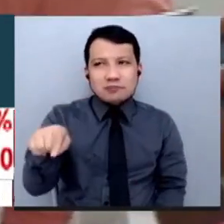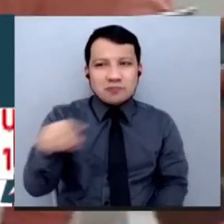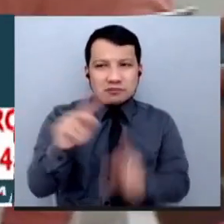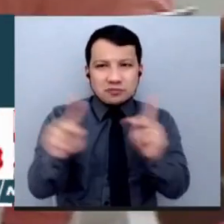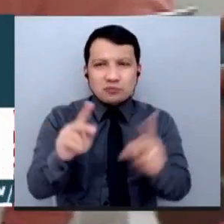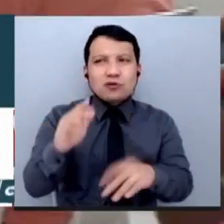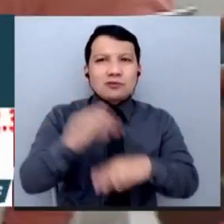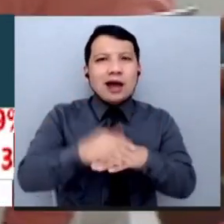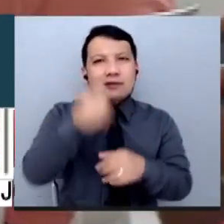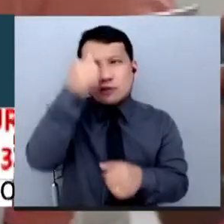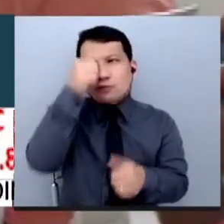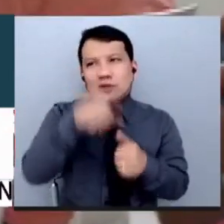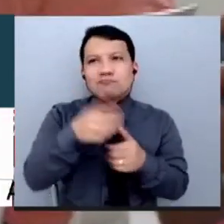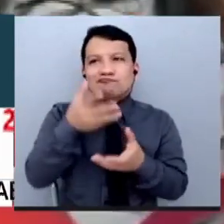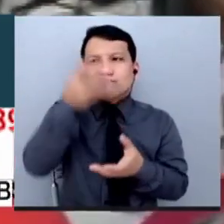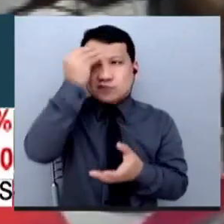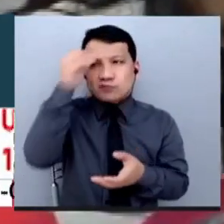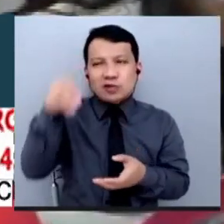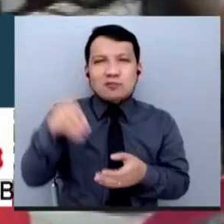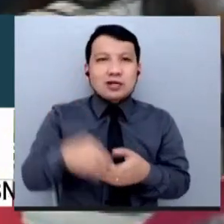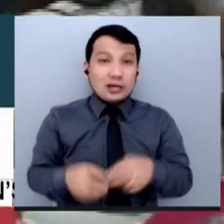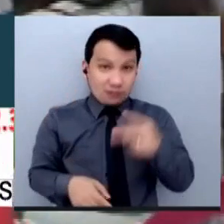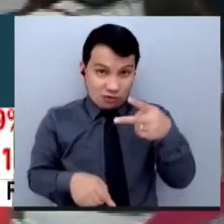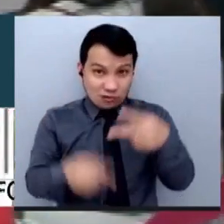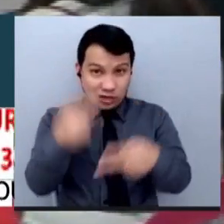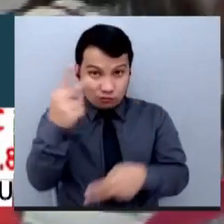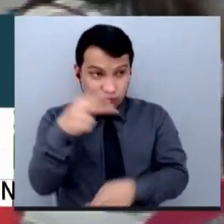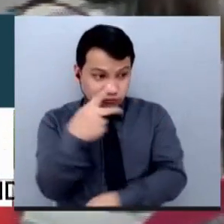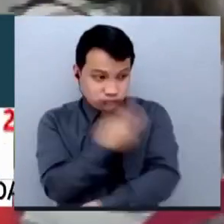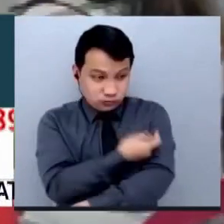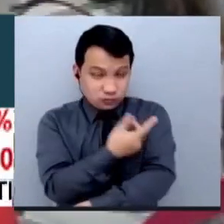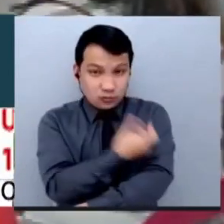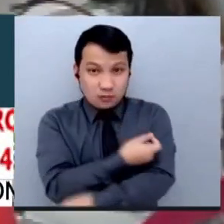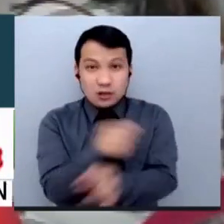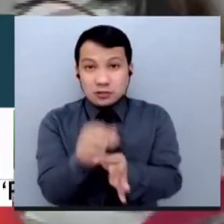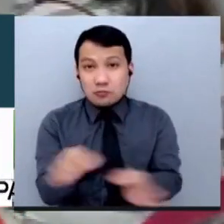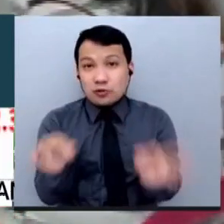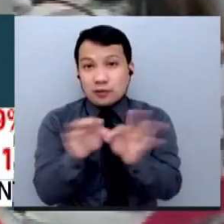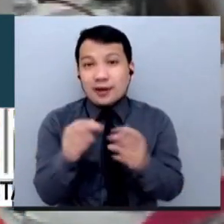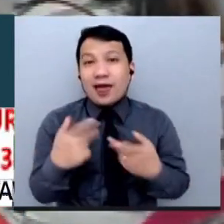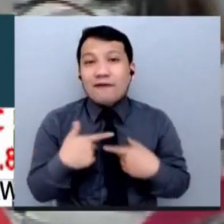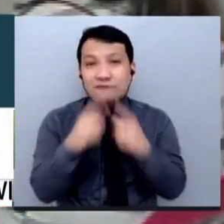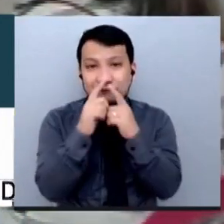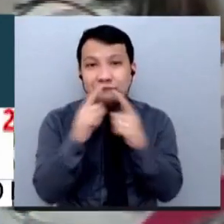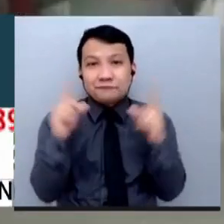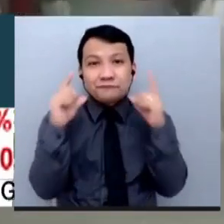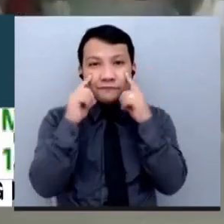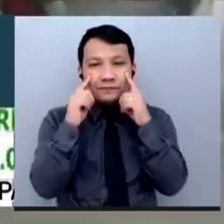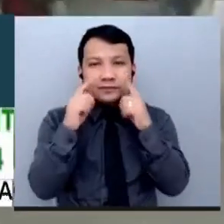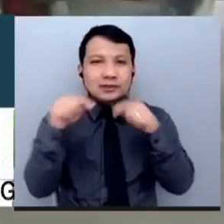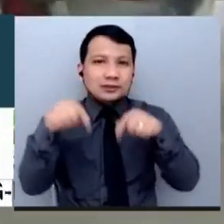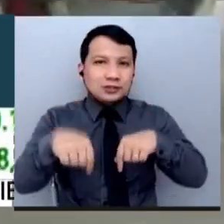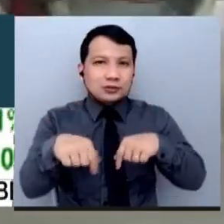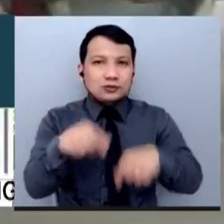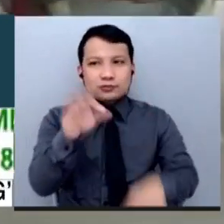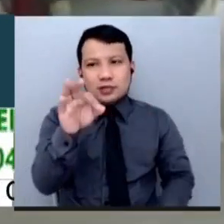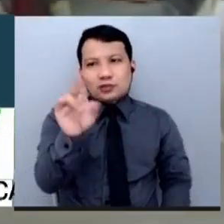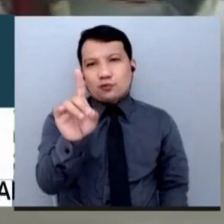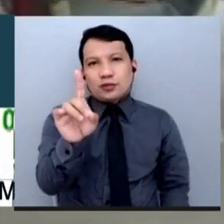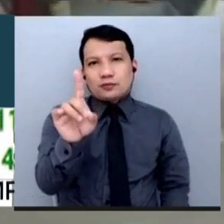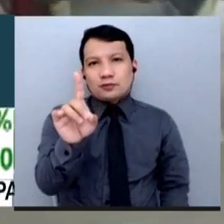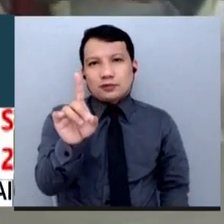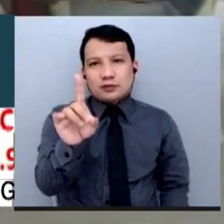kahit naka 2 doses na kayo, ay magsuot pa rin ng face mask. Dito po sa Navotas, 91% na po